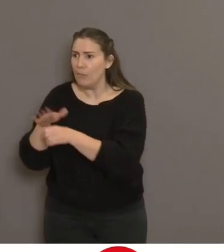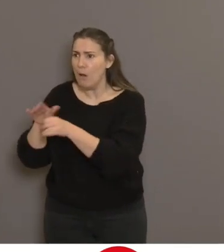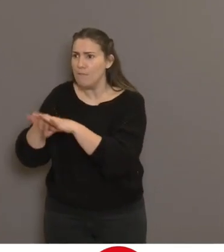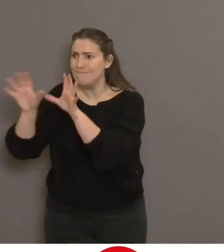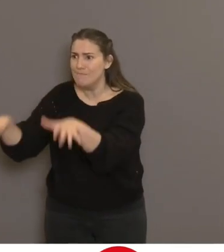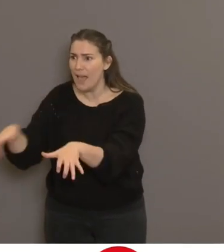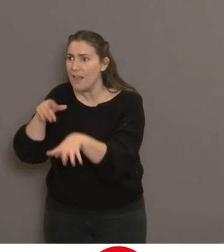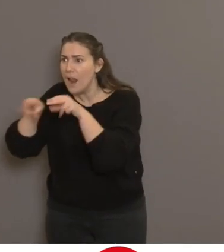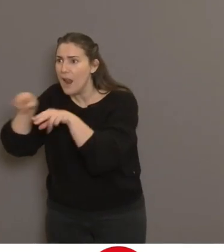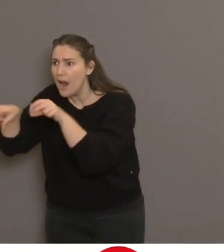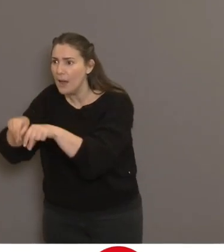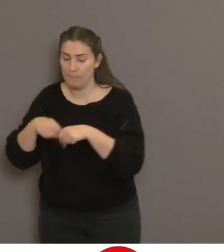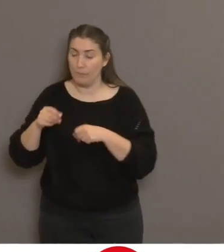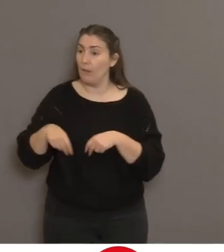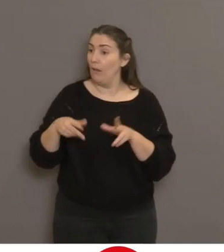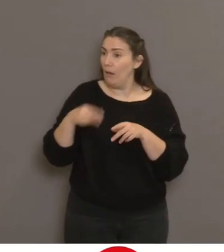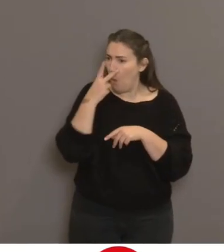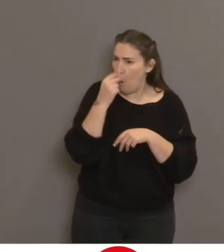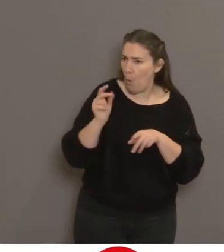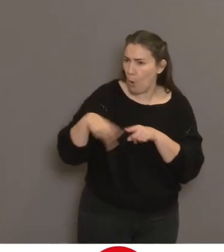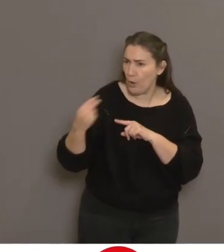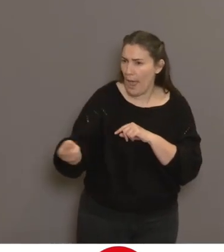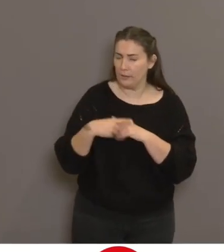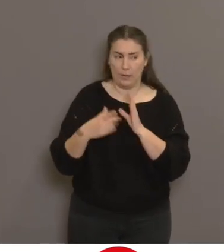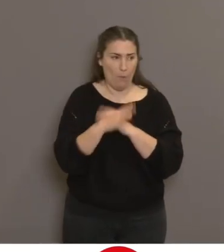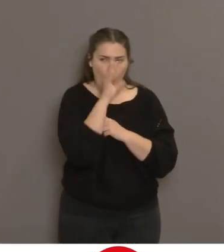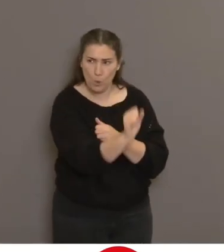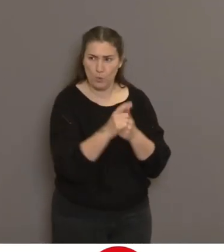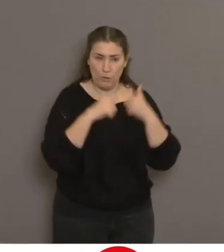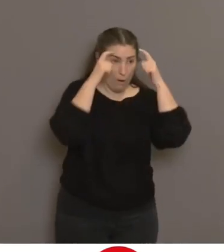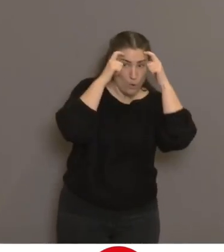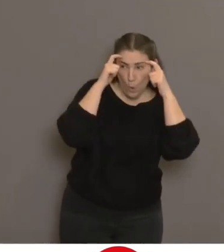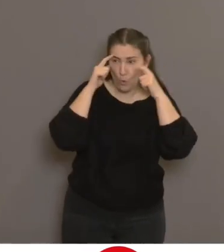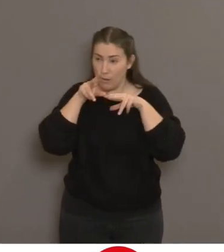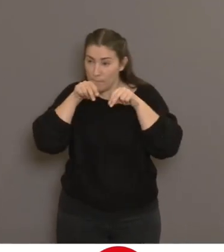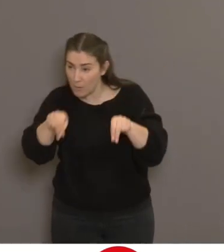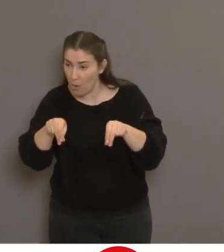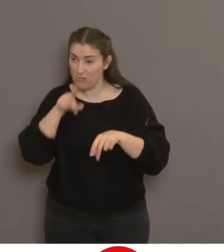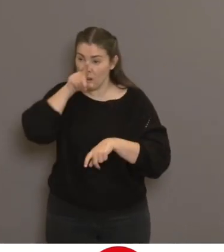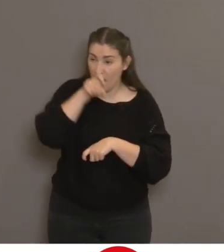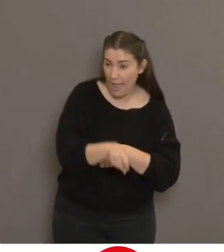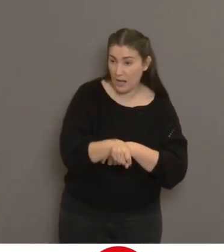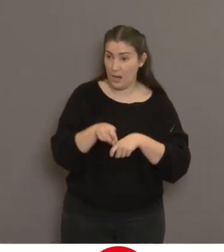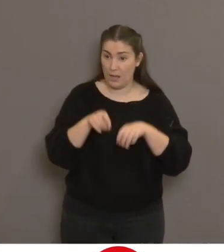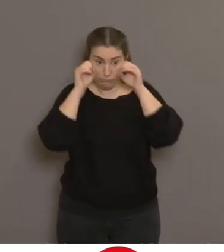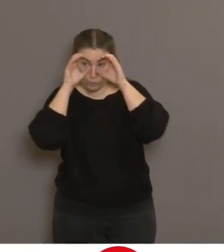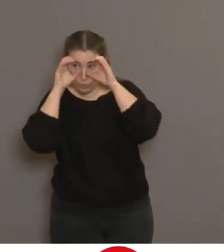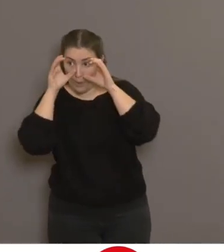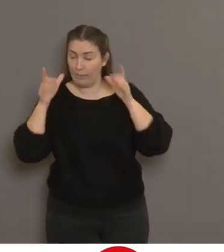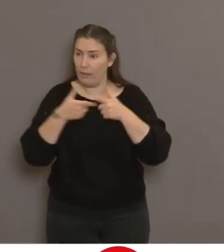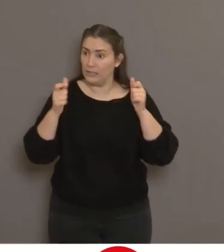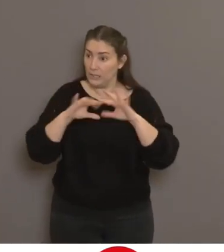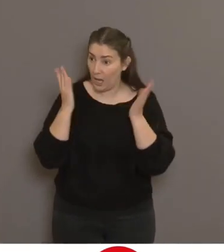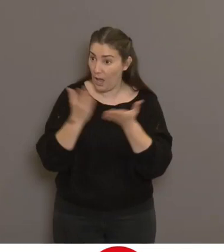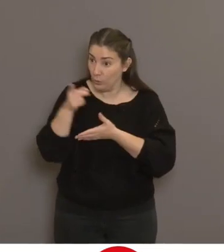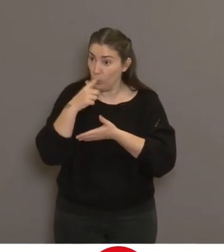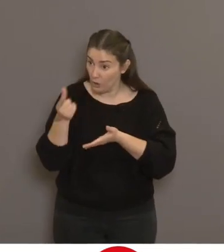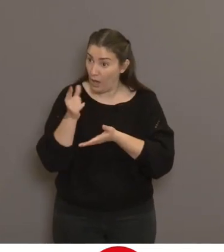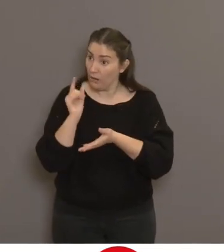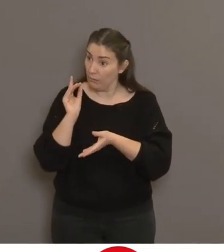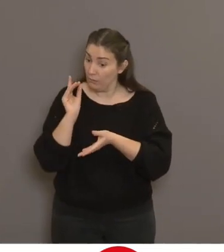naturels du renard sont bien connus, le loup, l'ours, le blaireau, l'aigle, la chouette. Votre projet est-il de les